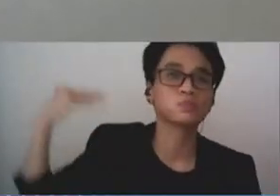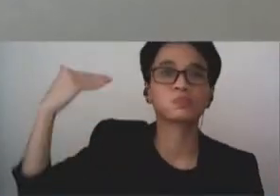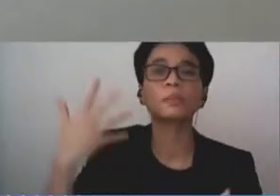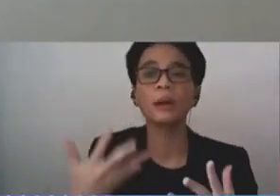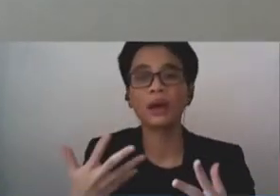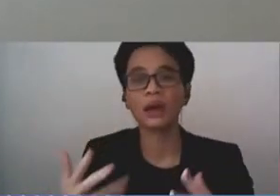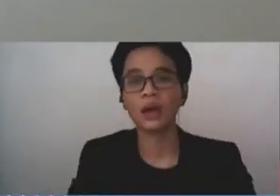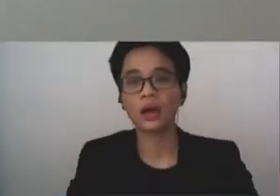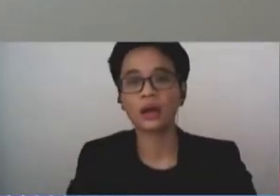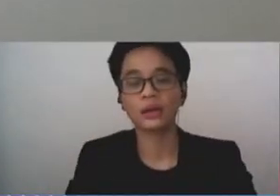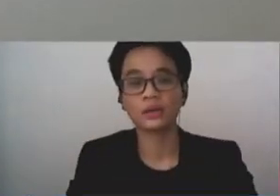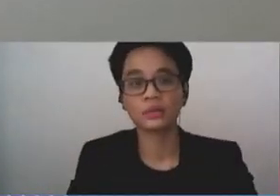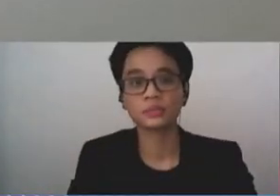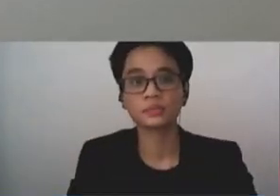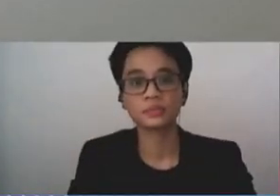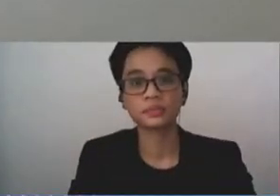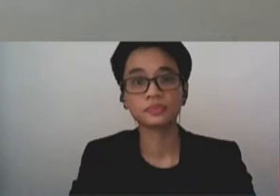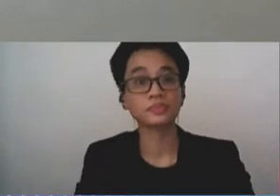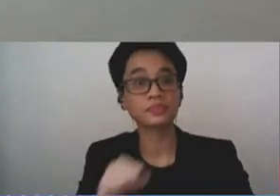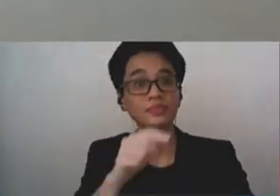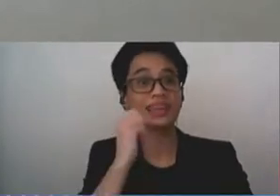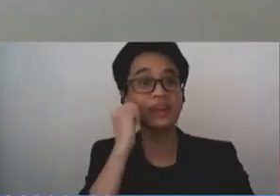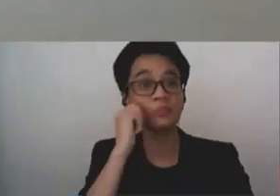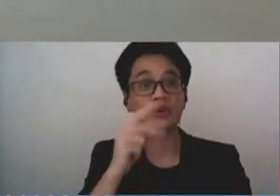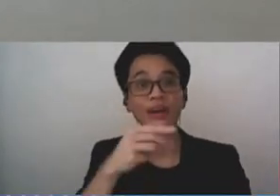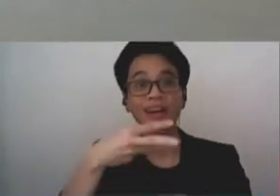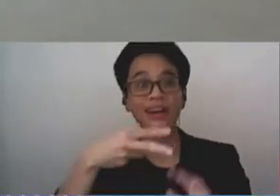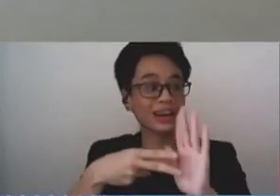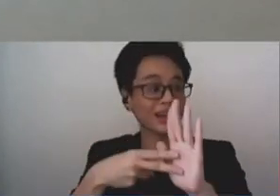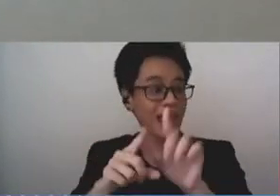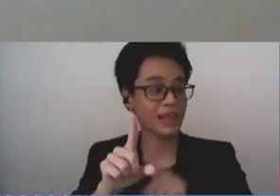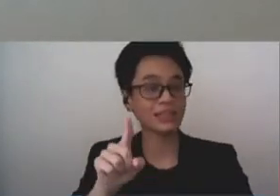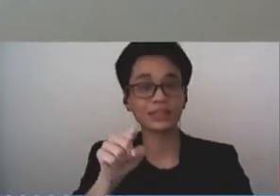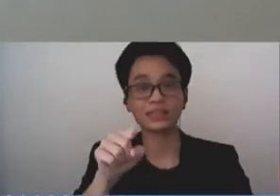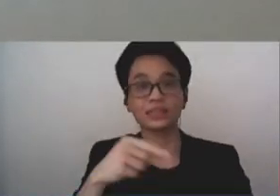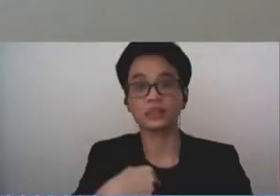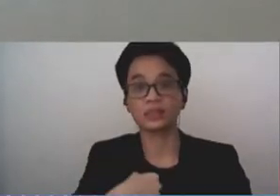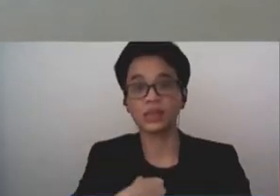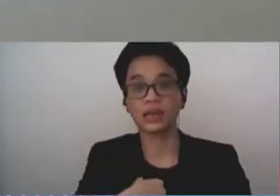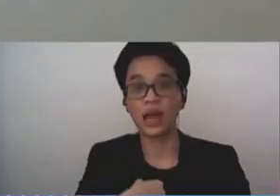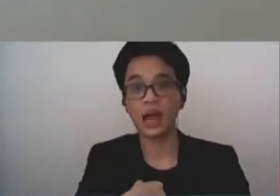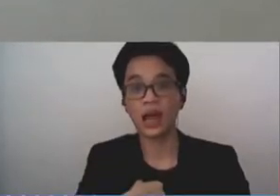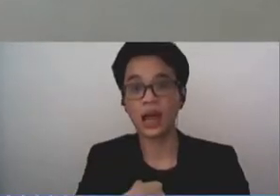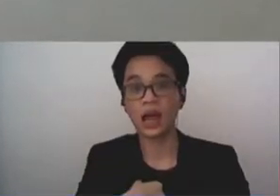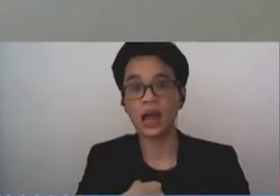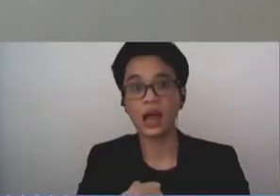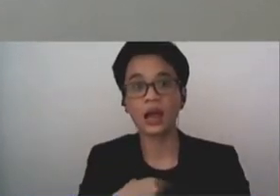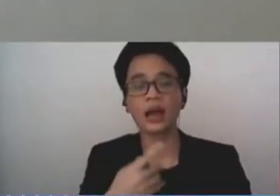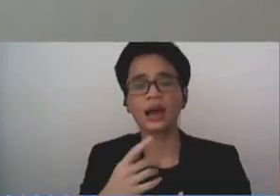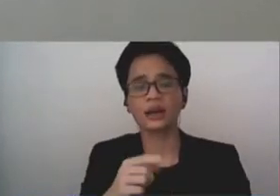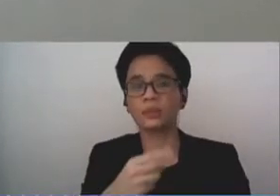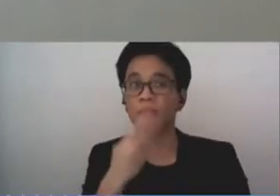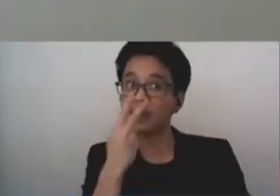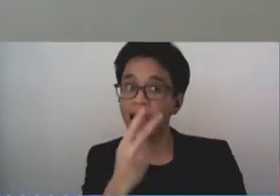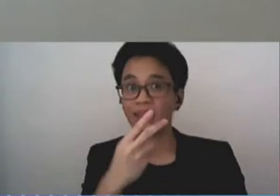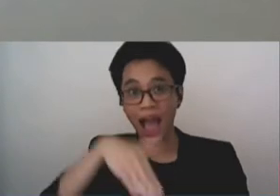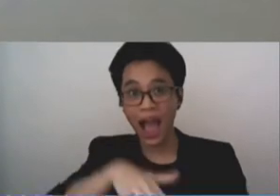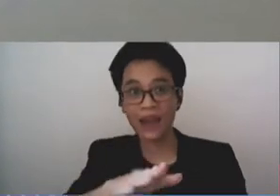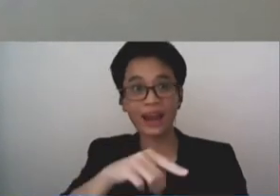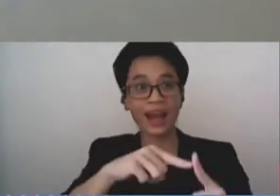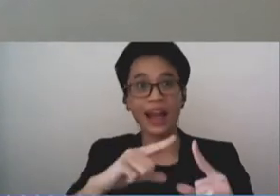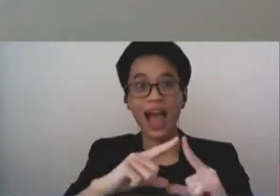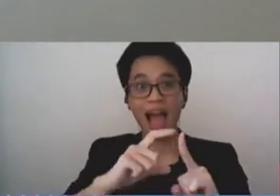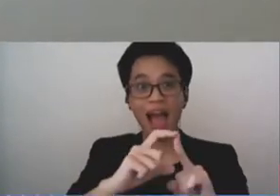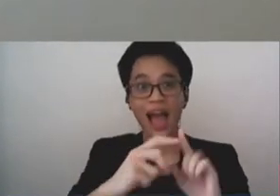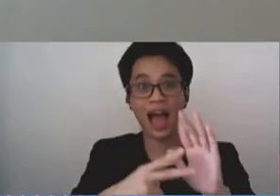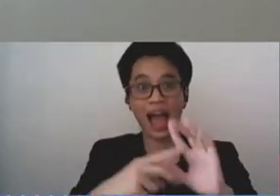Kalau saya kebetulan karena Adnan itu dari kecil sudah menunjukkan senang dengan sesuatu hal yang